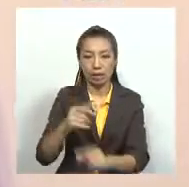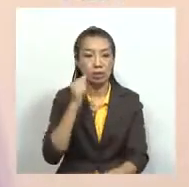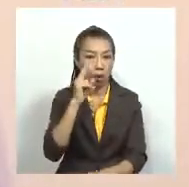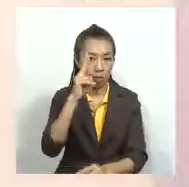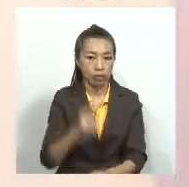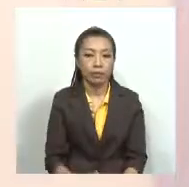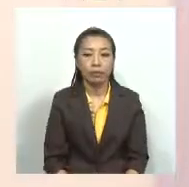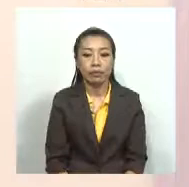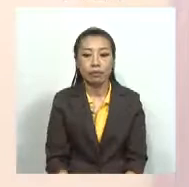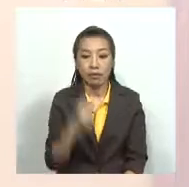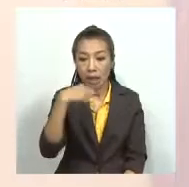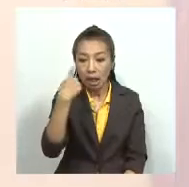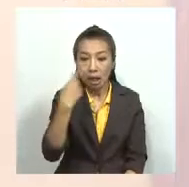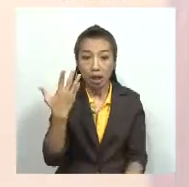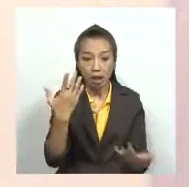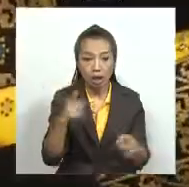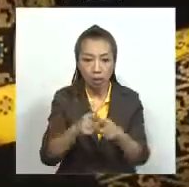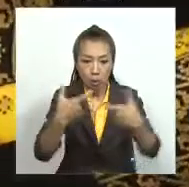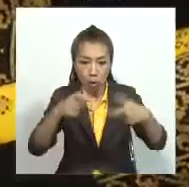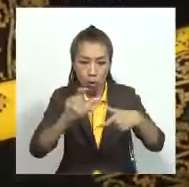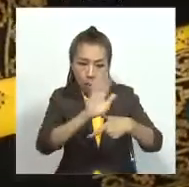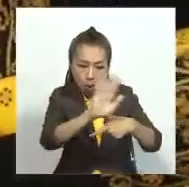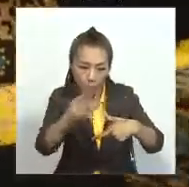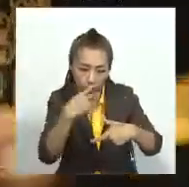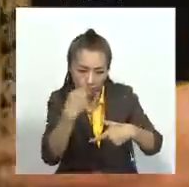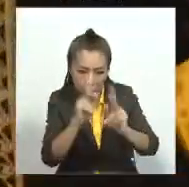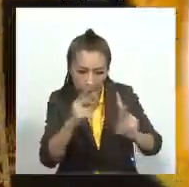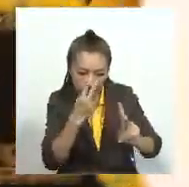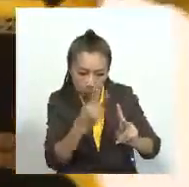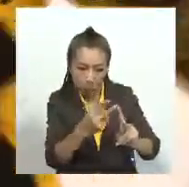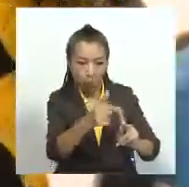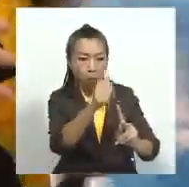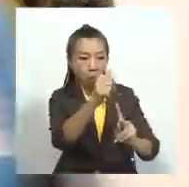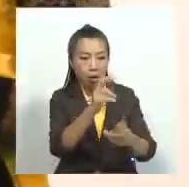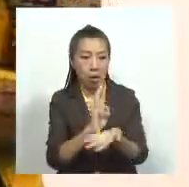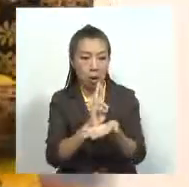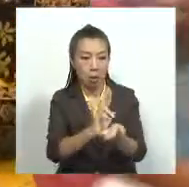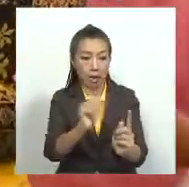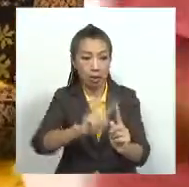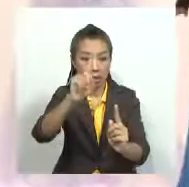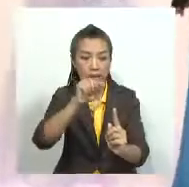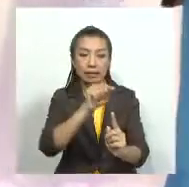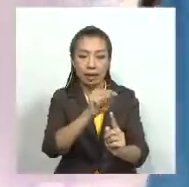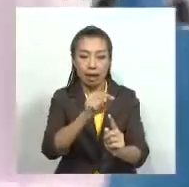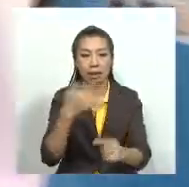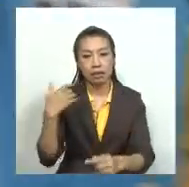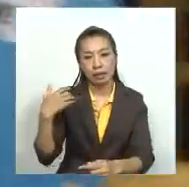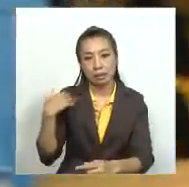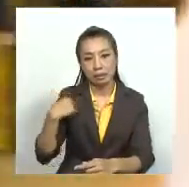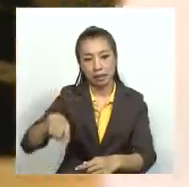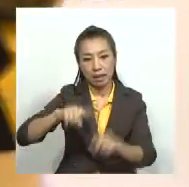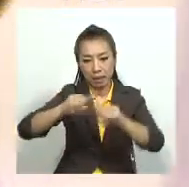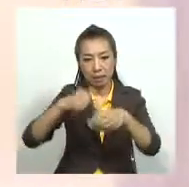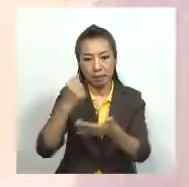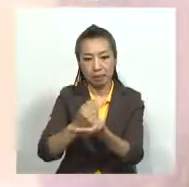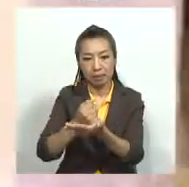ค่ะสำหรับผู้ที่ผลงานเข้าตากรรมการได้รับรางวัลชนะเลิศเนี่ยนะคะก็จะได้รับรางวัลประ